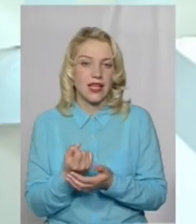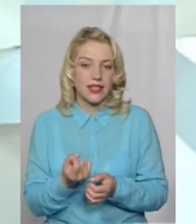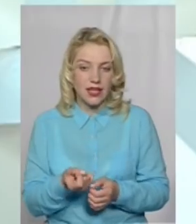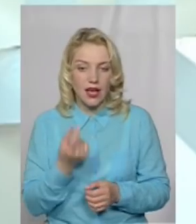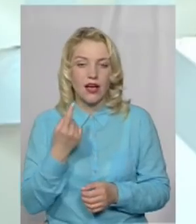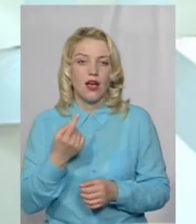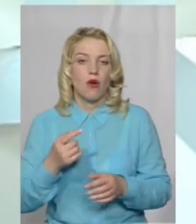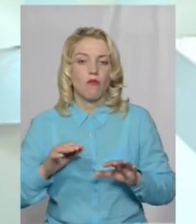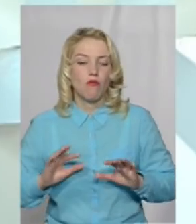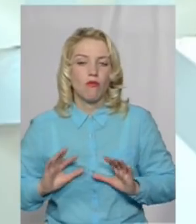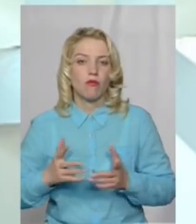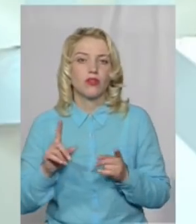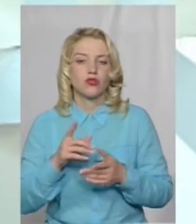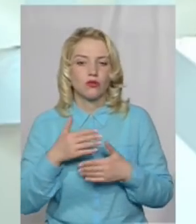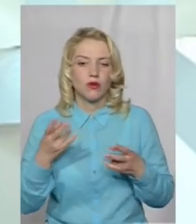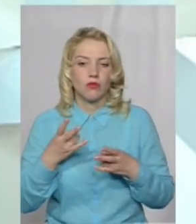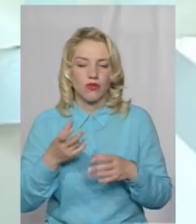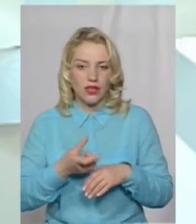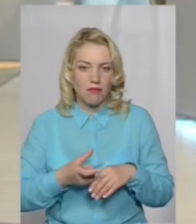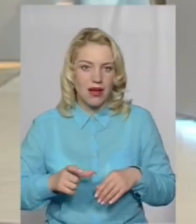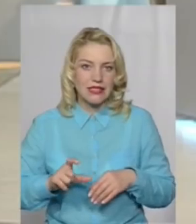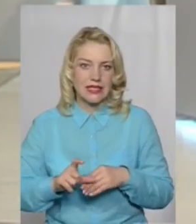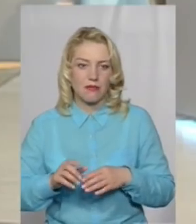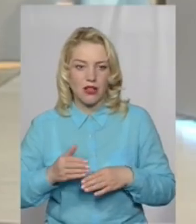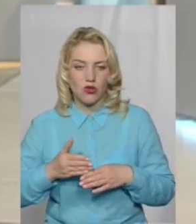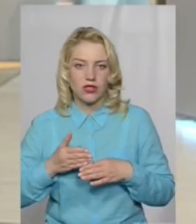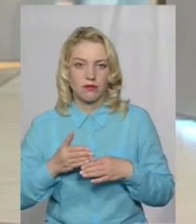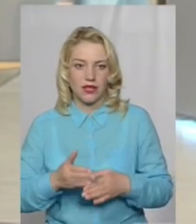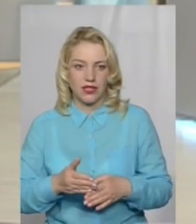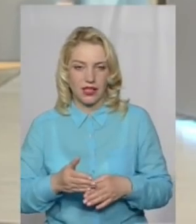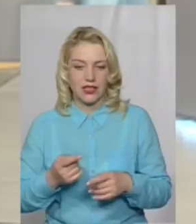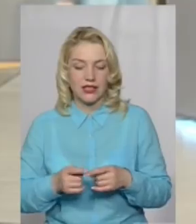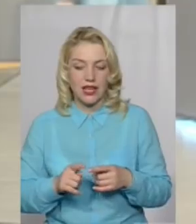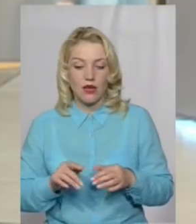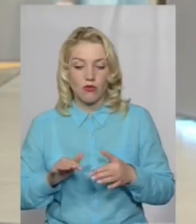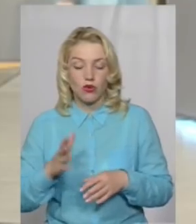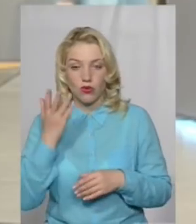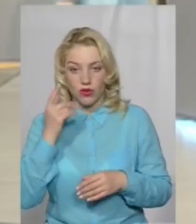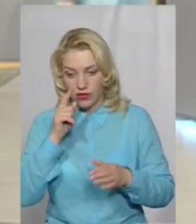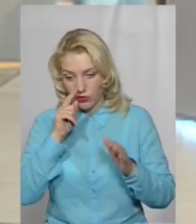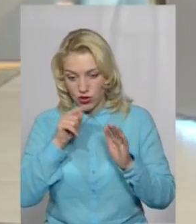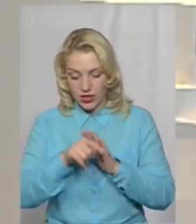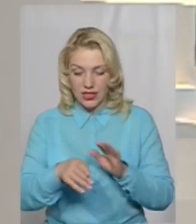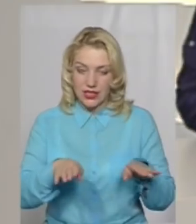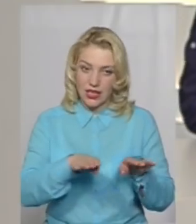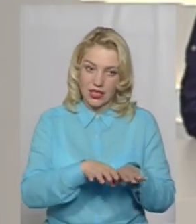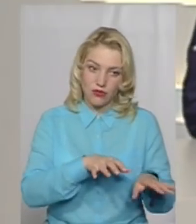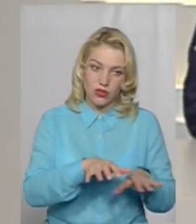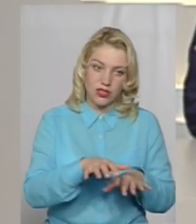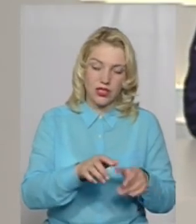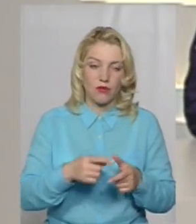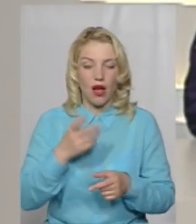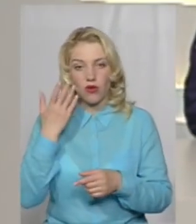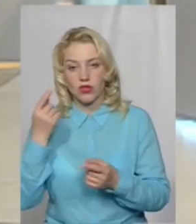момент, що ми повинні максимально сприяти. Так? От, і от саме цей процес, коли втручаєтеся з закритою кореневою системою, а коли, звичайно?